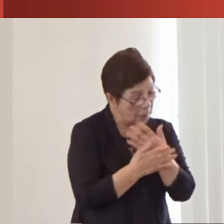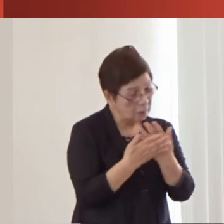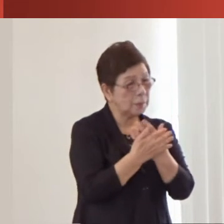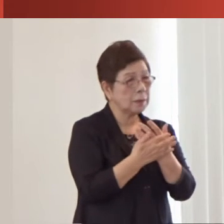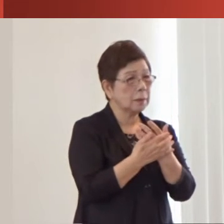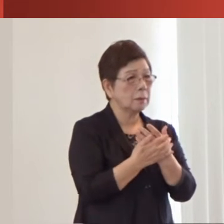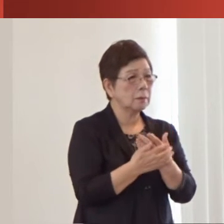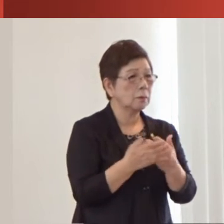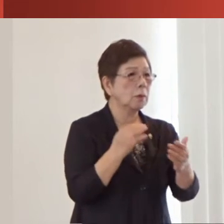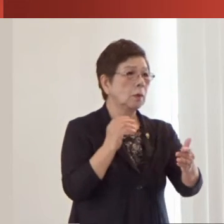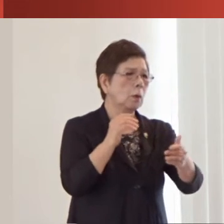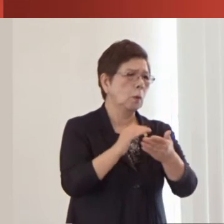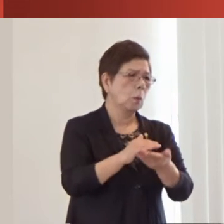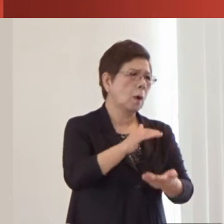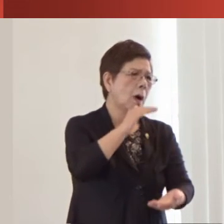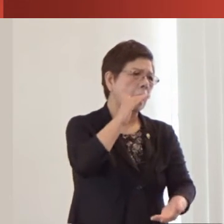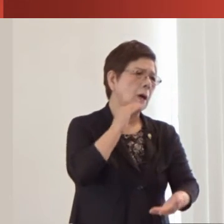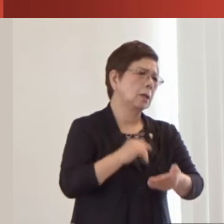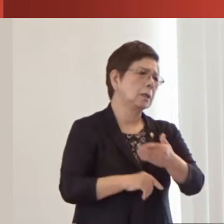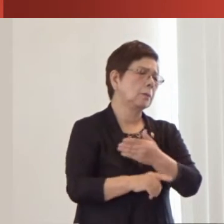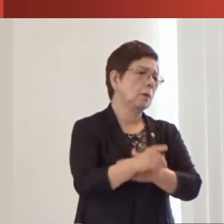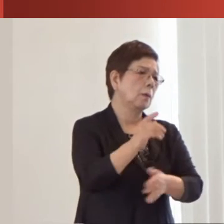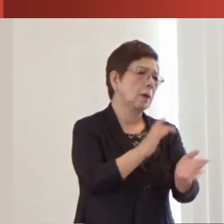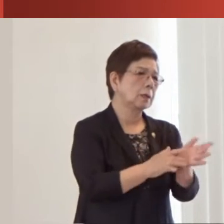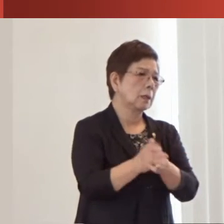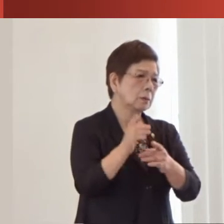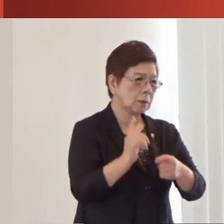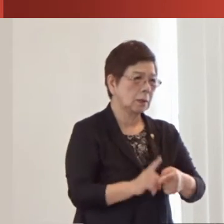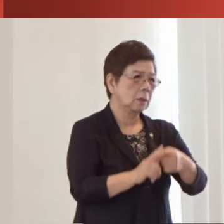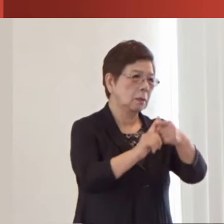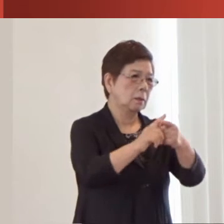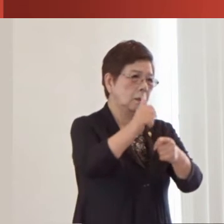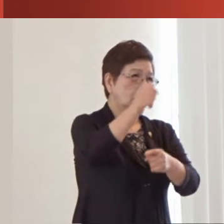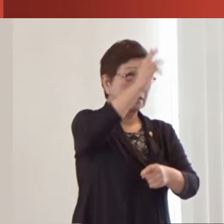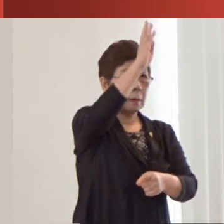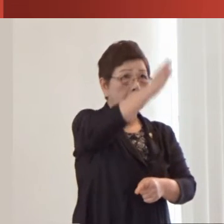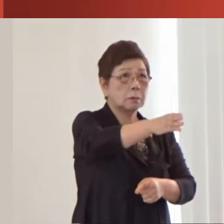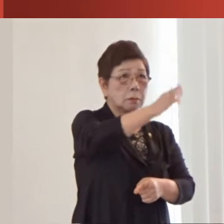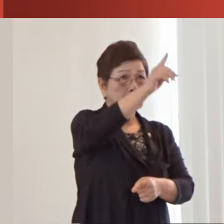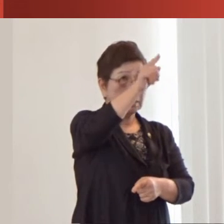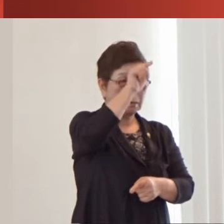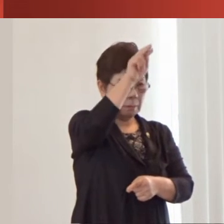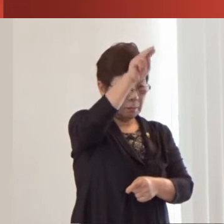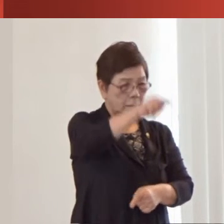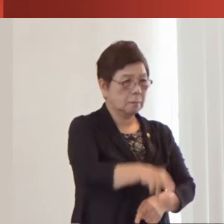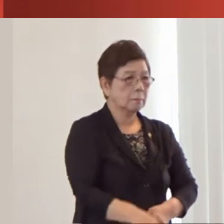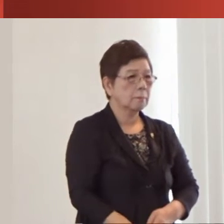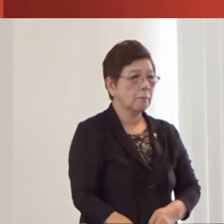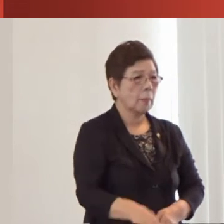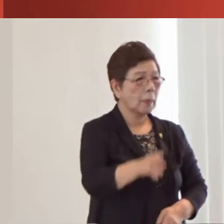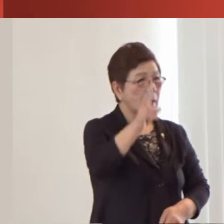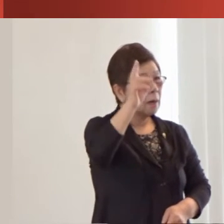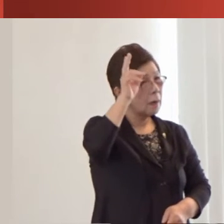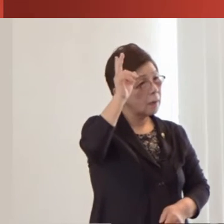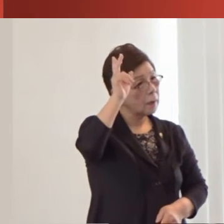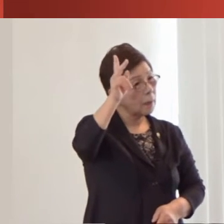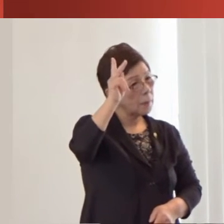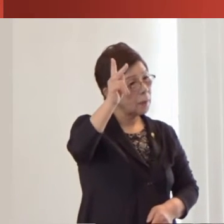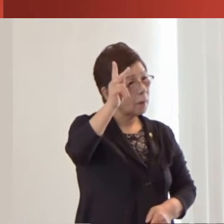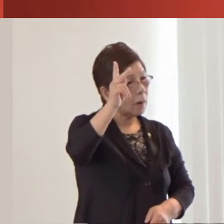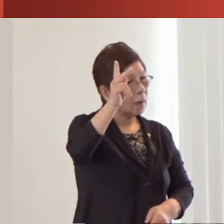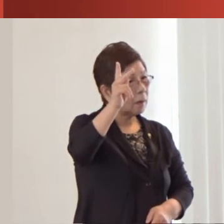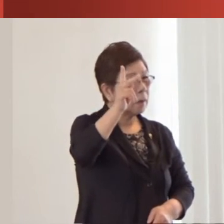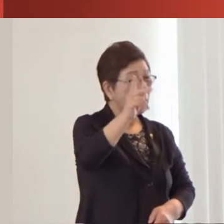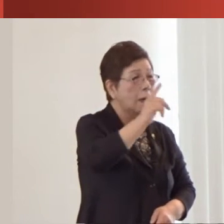お仕えするわけですけど、神はいやいやいや、あなたは私の子だと言